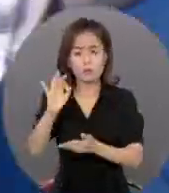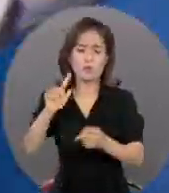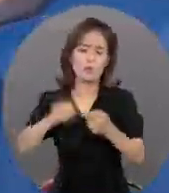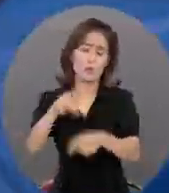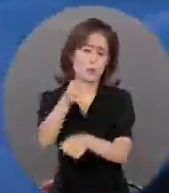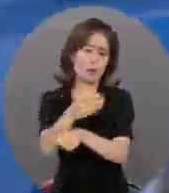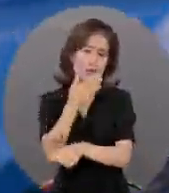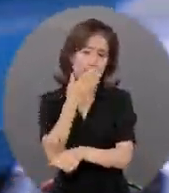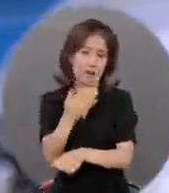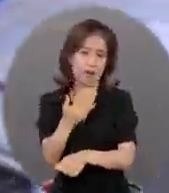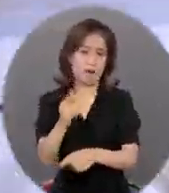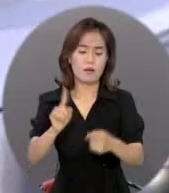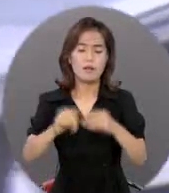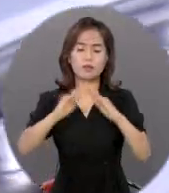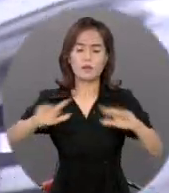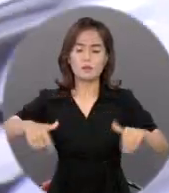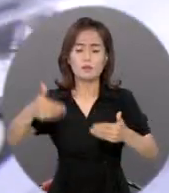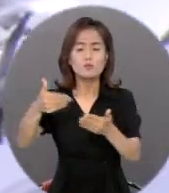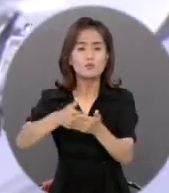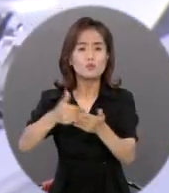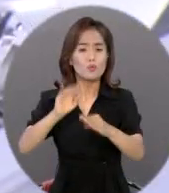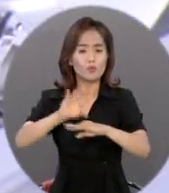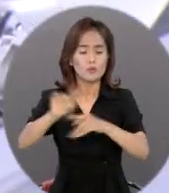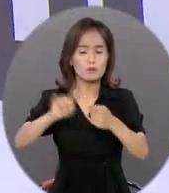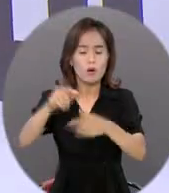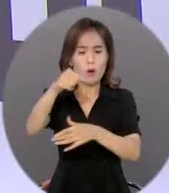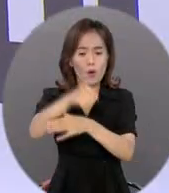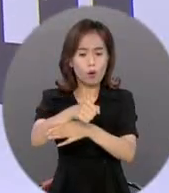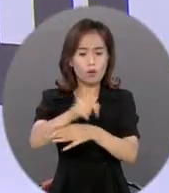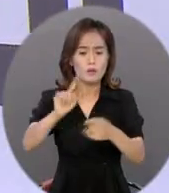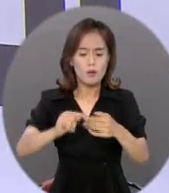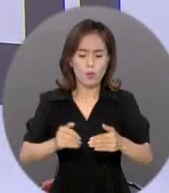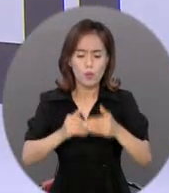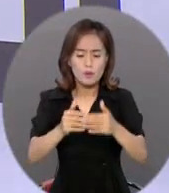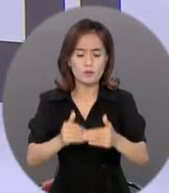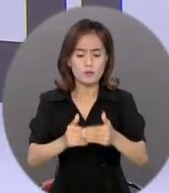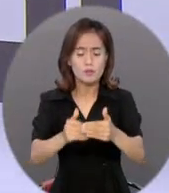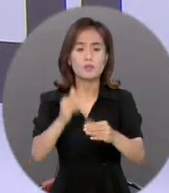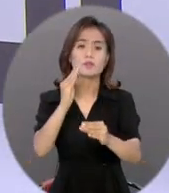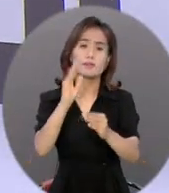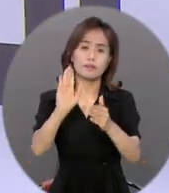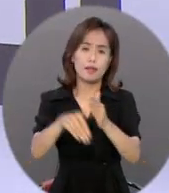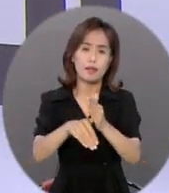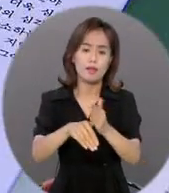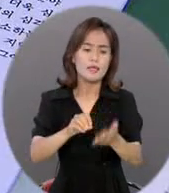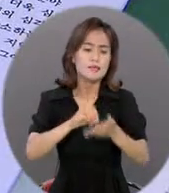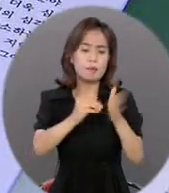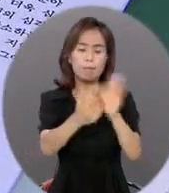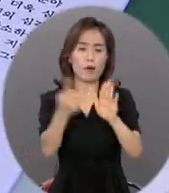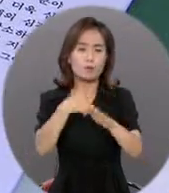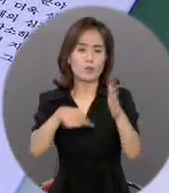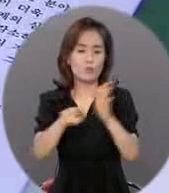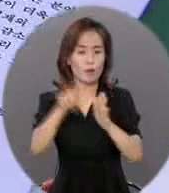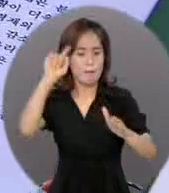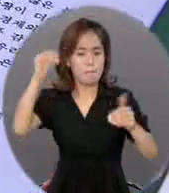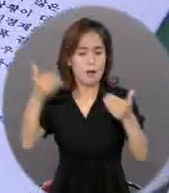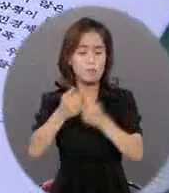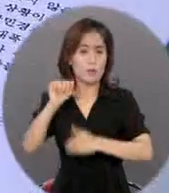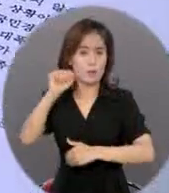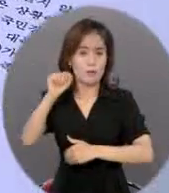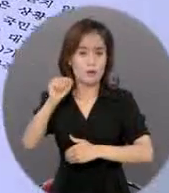않습니까? 전남 지역 중고차 업계는 허가 신청 등 관련 절차가 진행될 경우 입점을 막기 위한 투쟁에